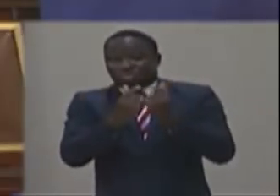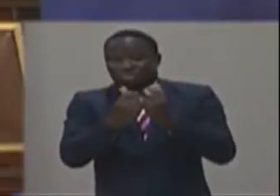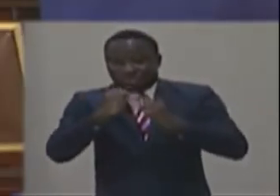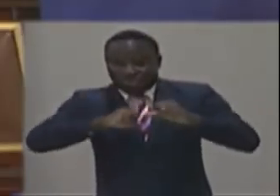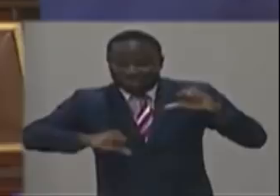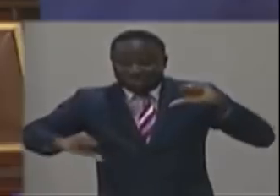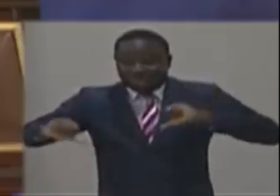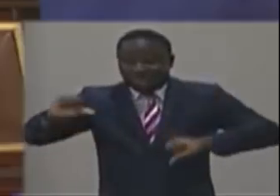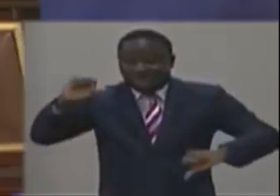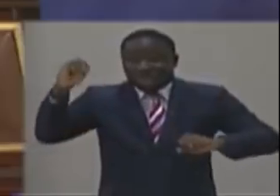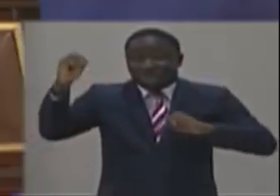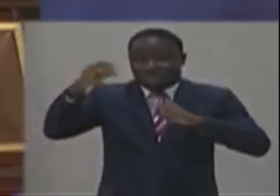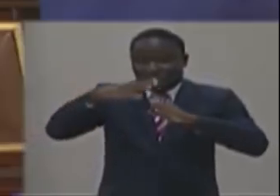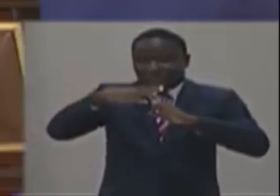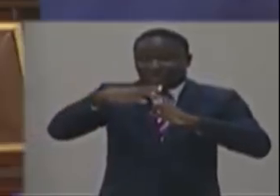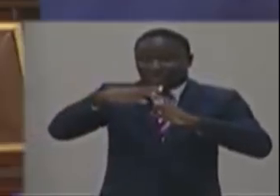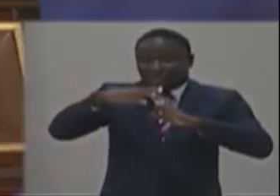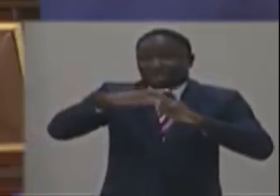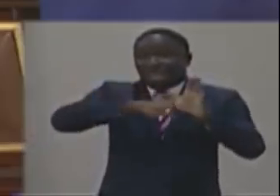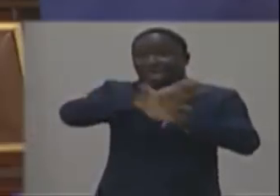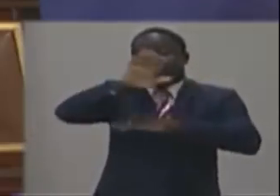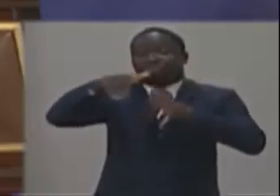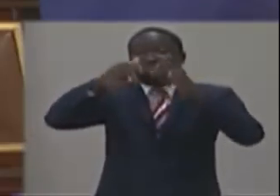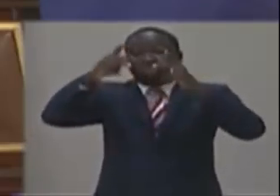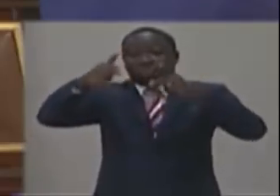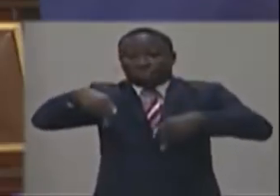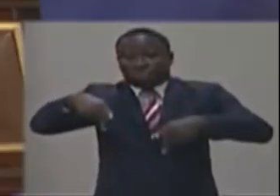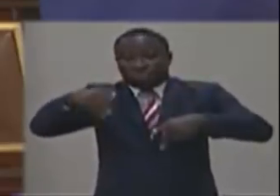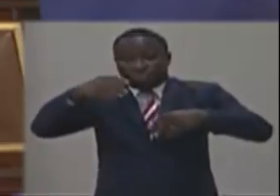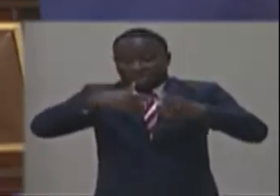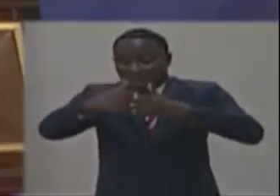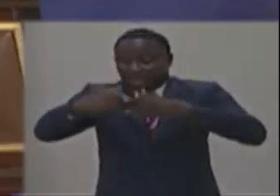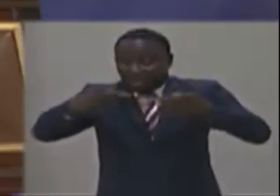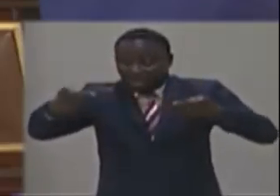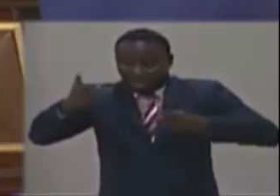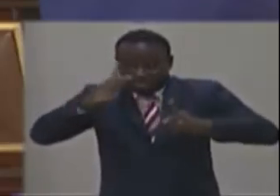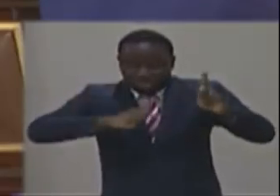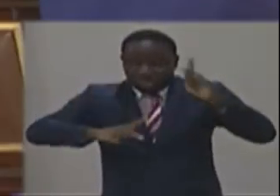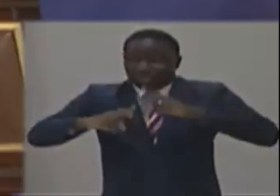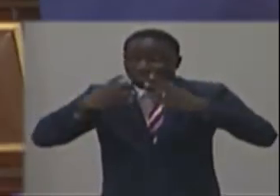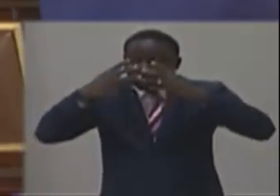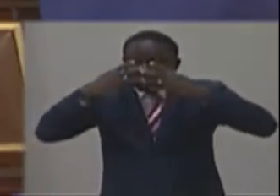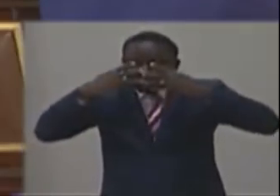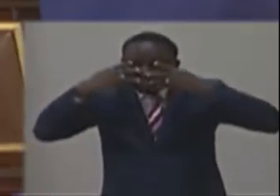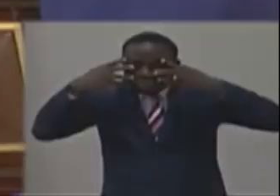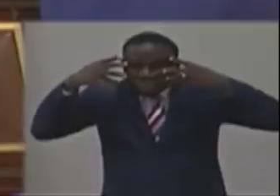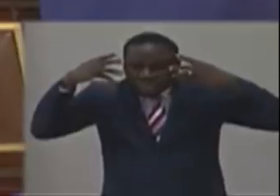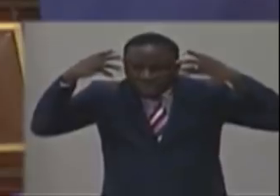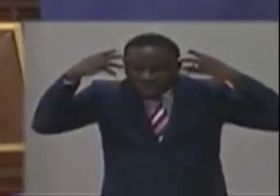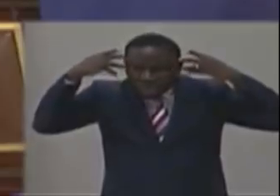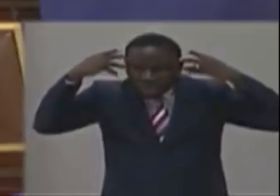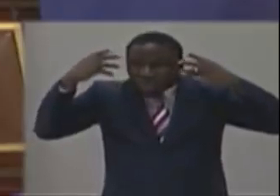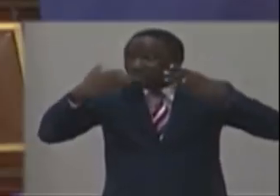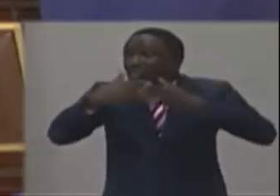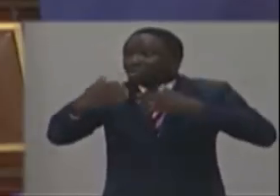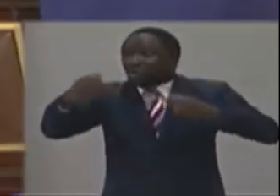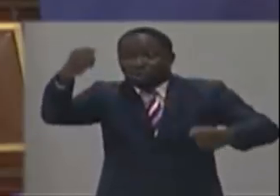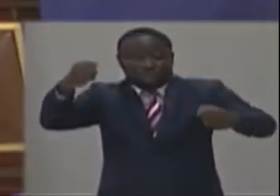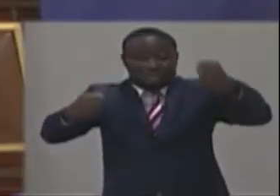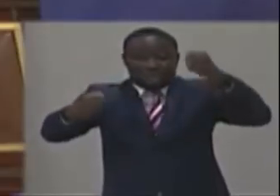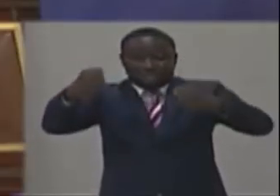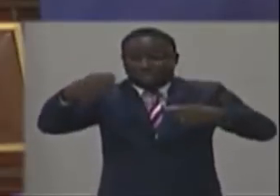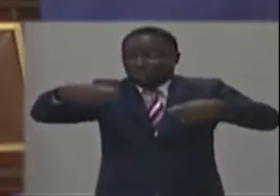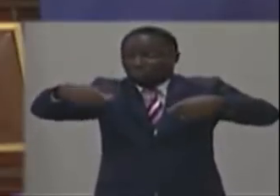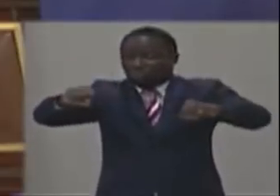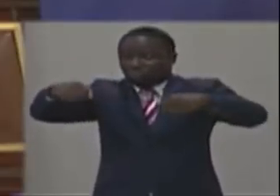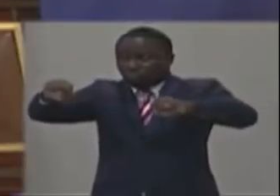là recommandé là, c'est pour tout monde qui dans lieu public toujours mettez masque. Tant que les gens qui sont en camionnette, les gens